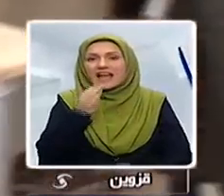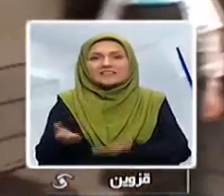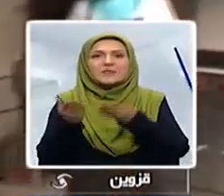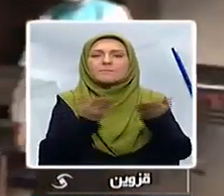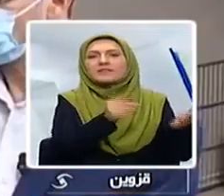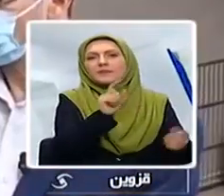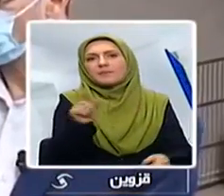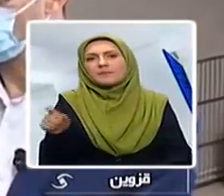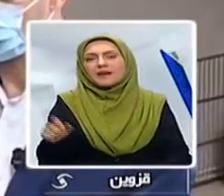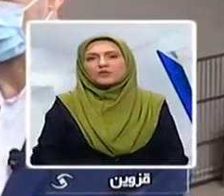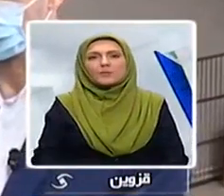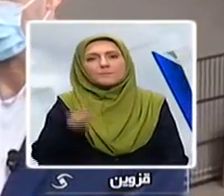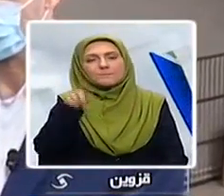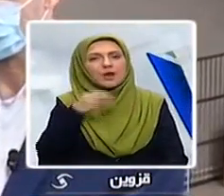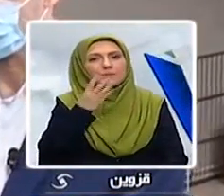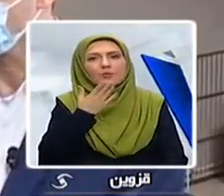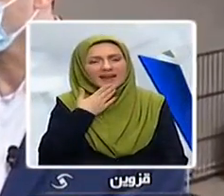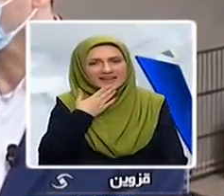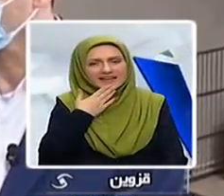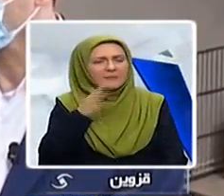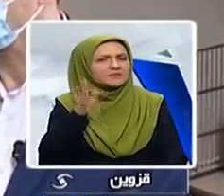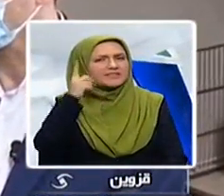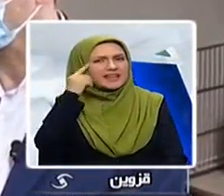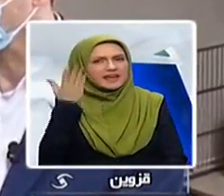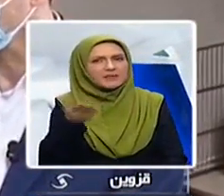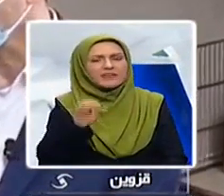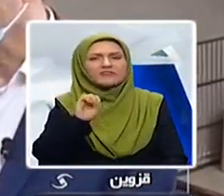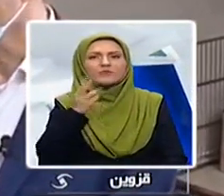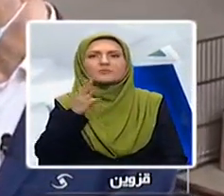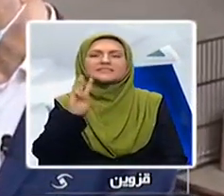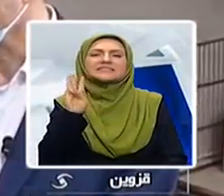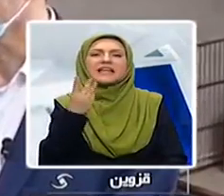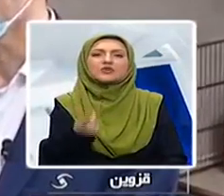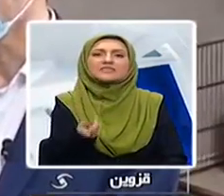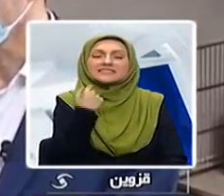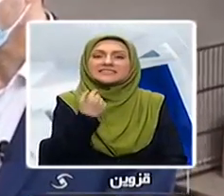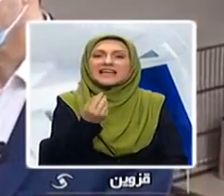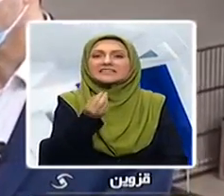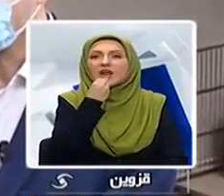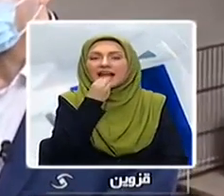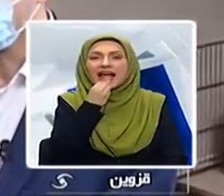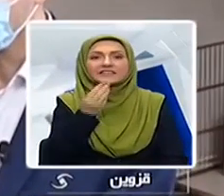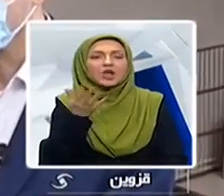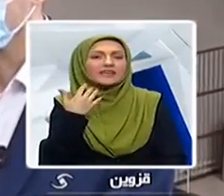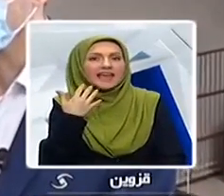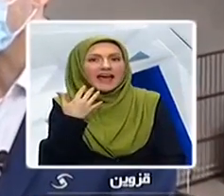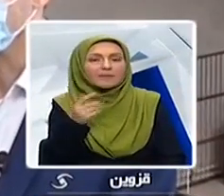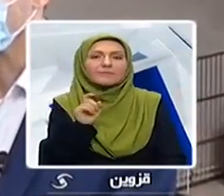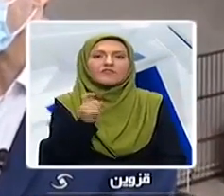نیازمندان قرار می‌گیرد. در طول ماه مبارک رمضان پیش بینی شده که 313 هزار پرس غذای گرم و